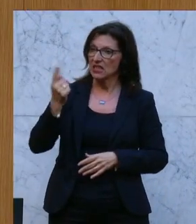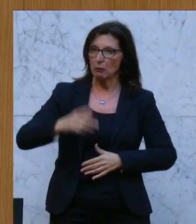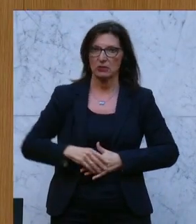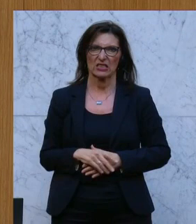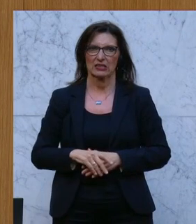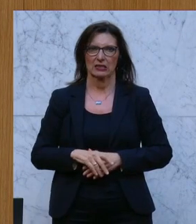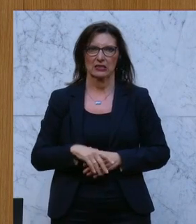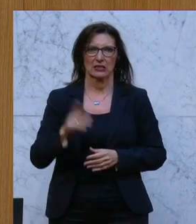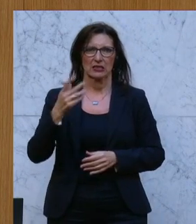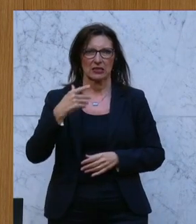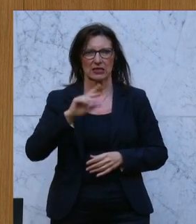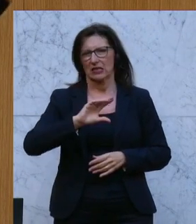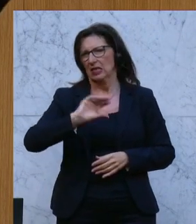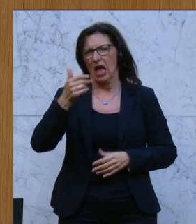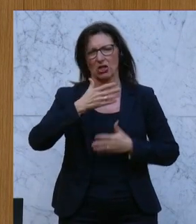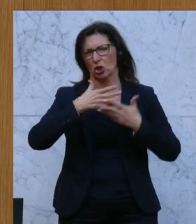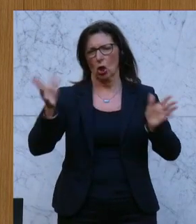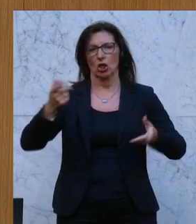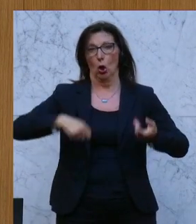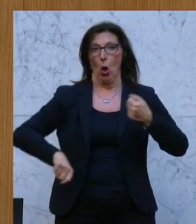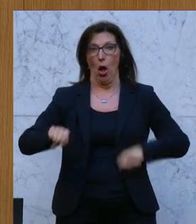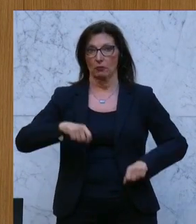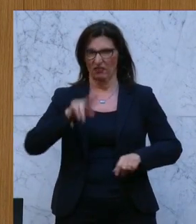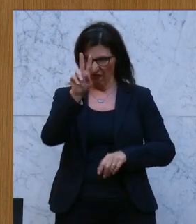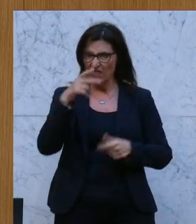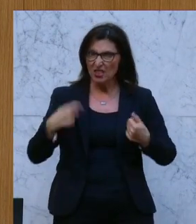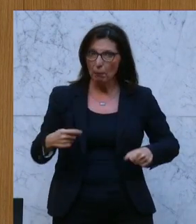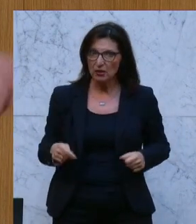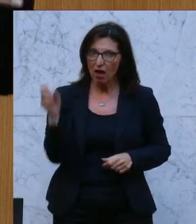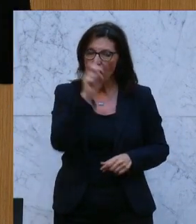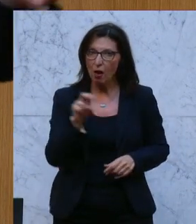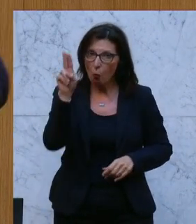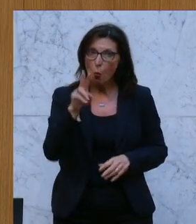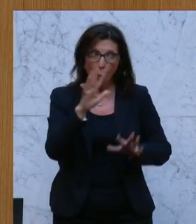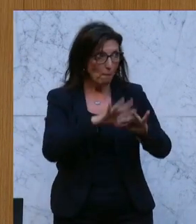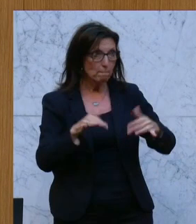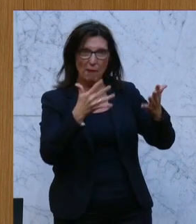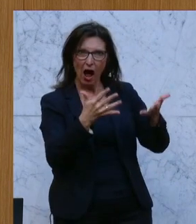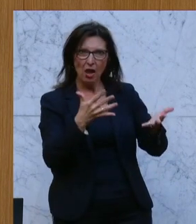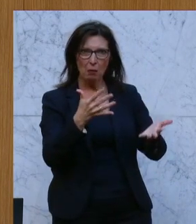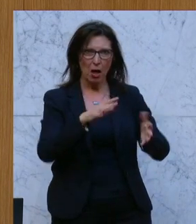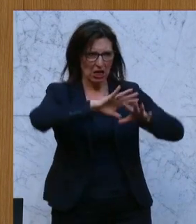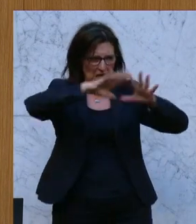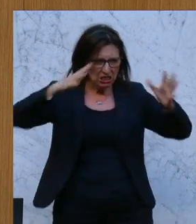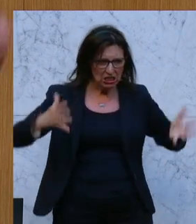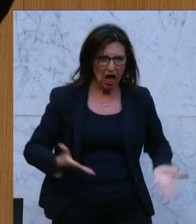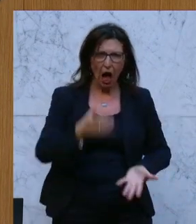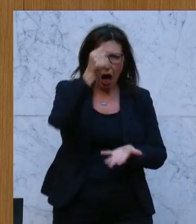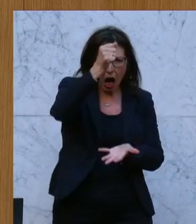den größten Korruptionsumfang wie die sozialistische Vizepräsidentin des EU-Parlaments, wo Säcke voller Geld gefunden